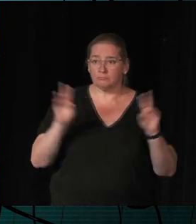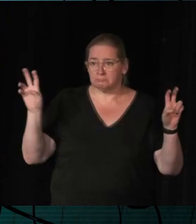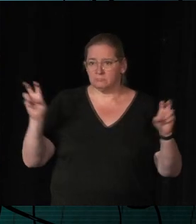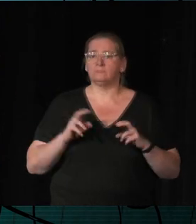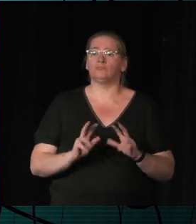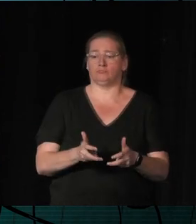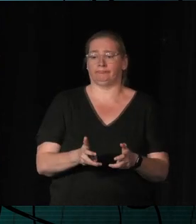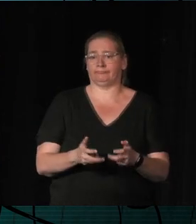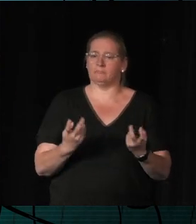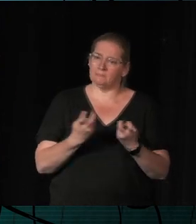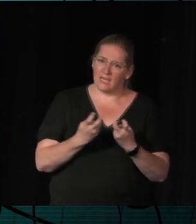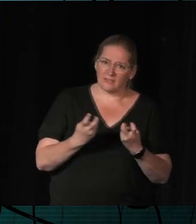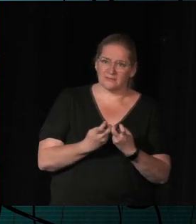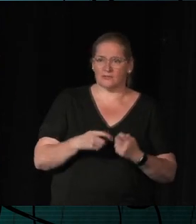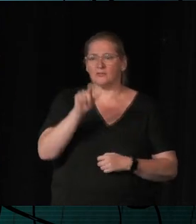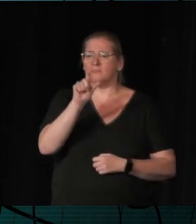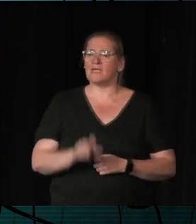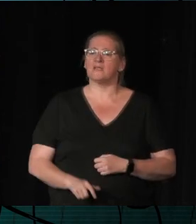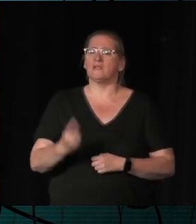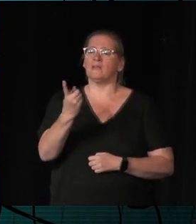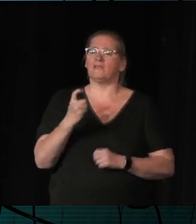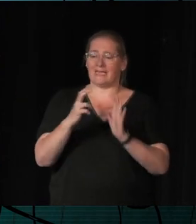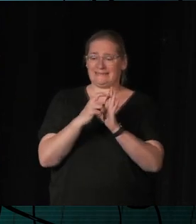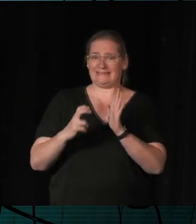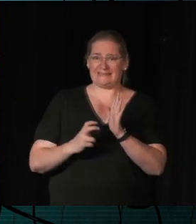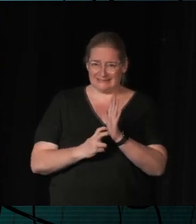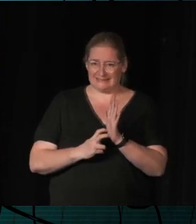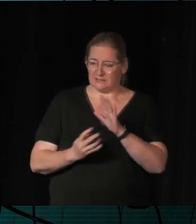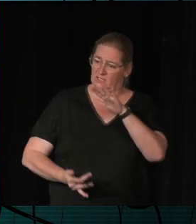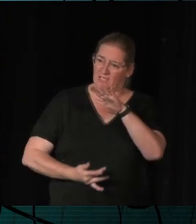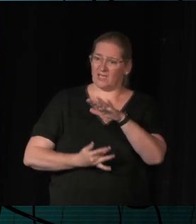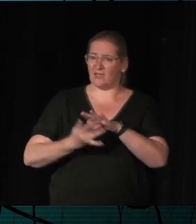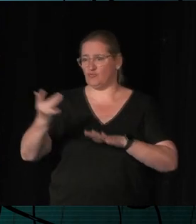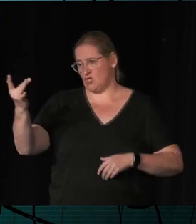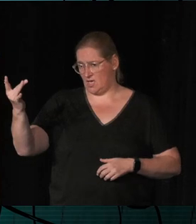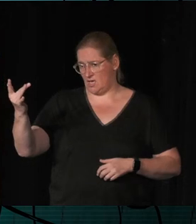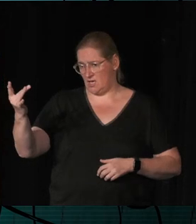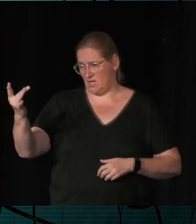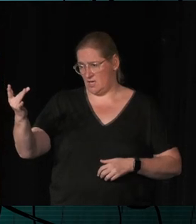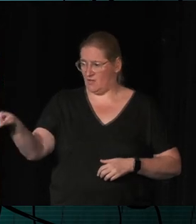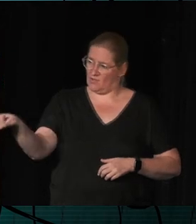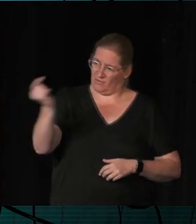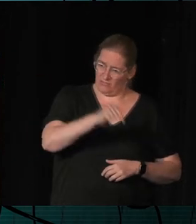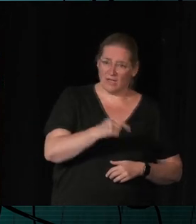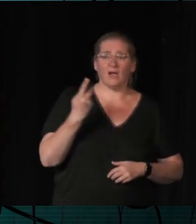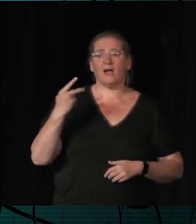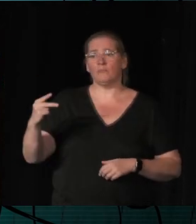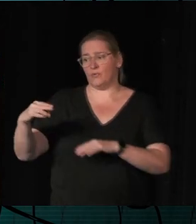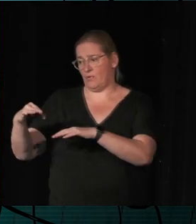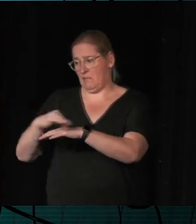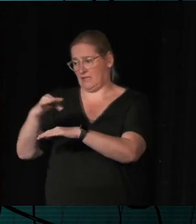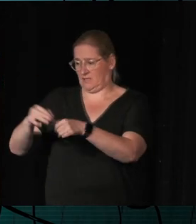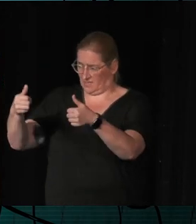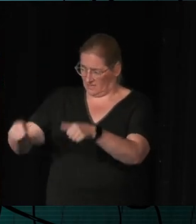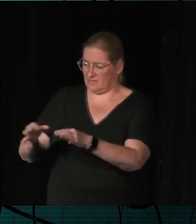qui nous fait revivre la traversée d'une réfugiée syrienne, alors que son mari, on incarne son mari qui est resté au pays pour prendre soin de sa mère